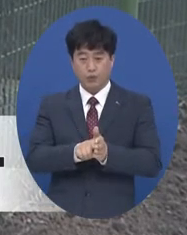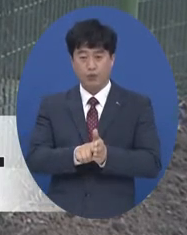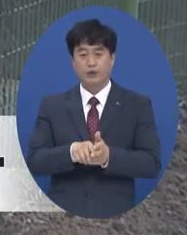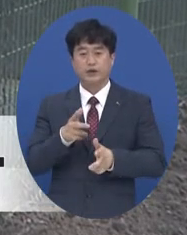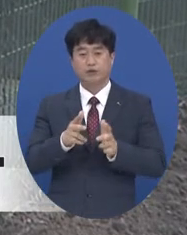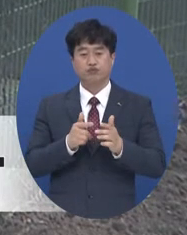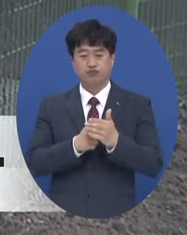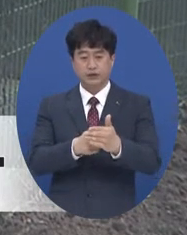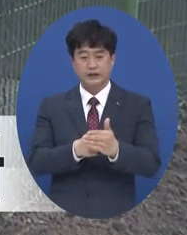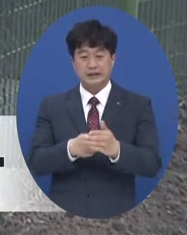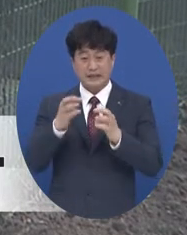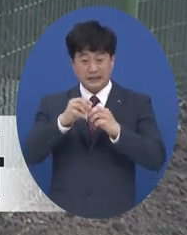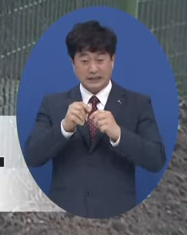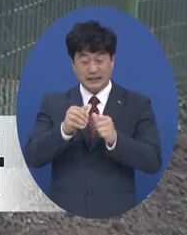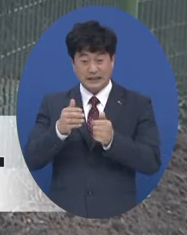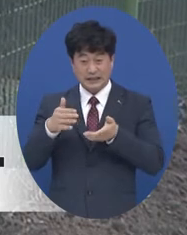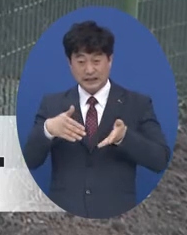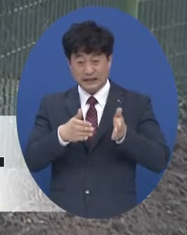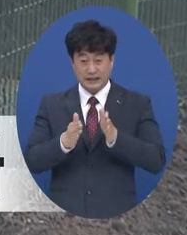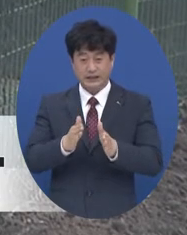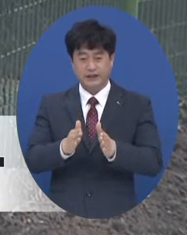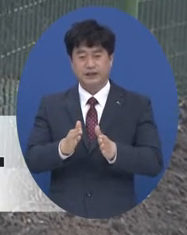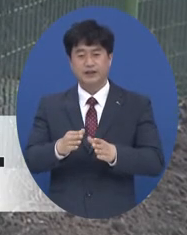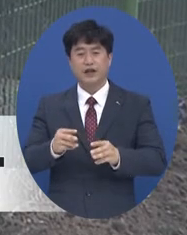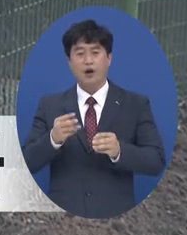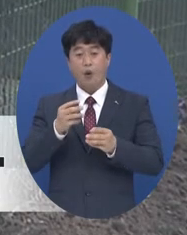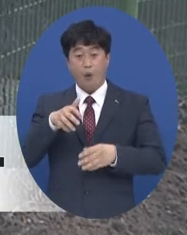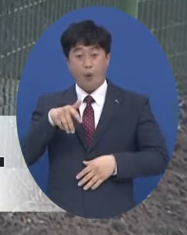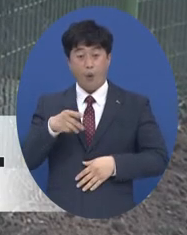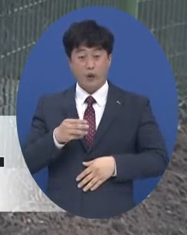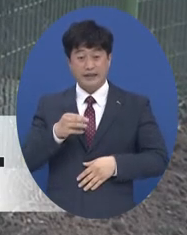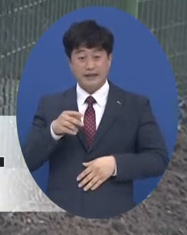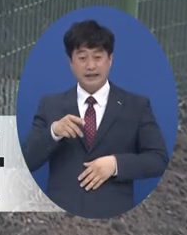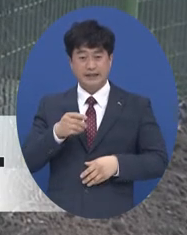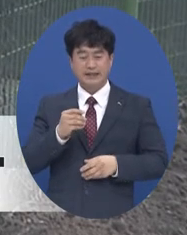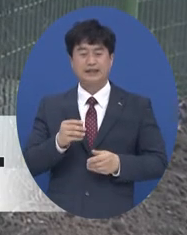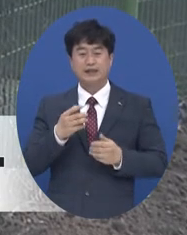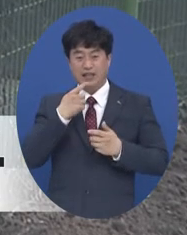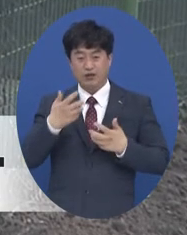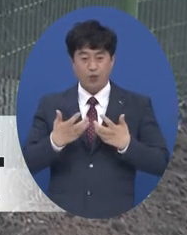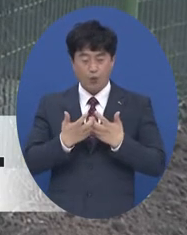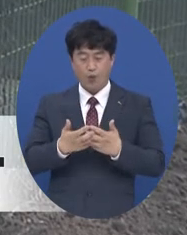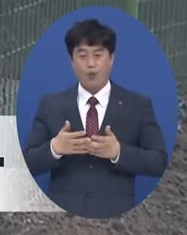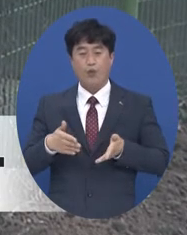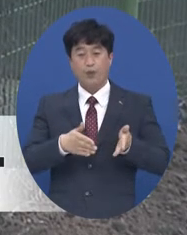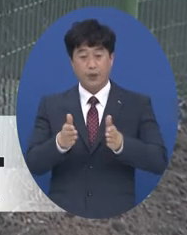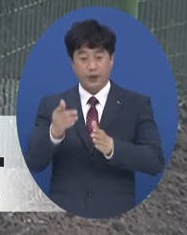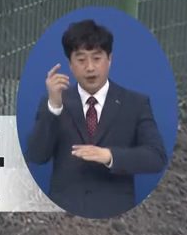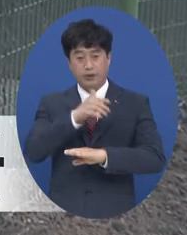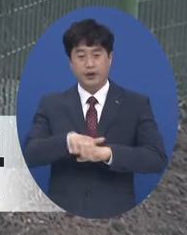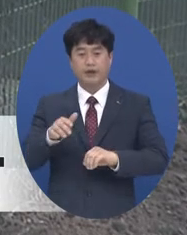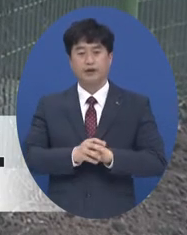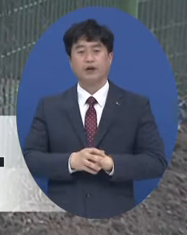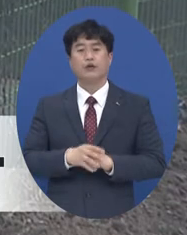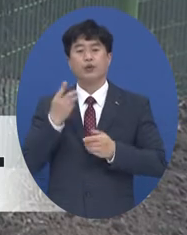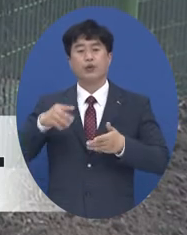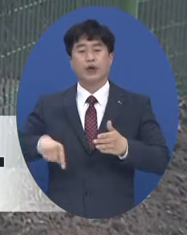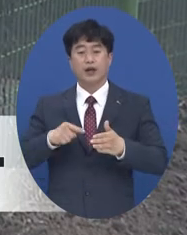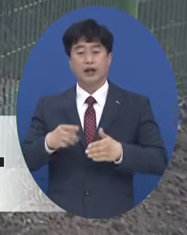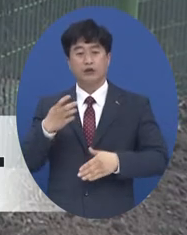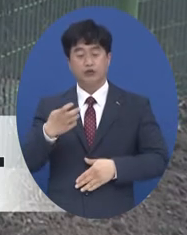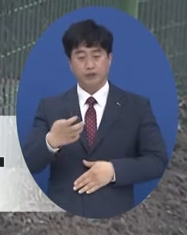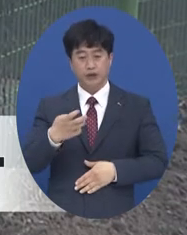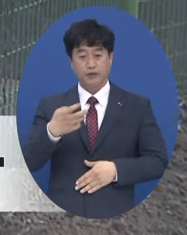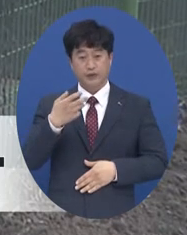콘크리트로 개선하는 사업 인데요 올해는 170 7억원을 들여 돈에 일은 세계 지구를 정비할 계획입니다 최